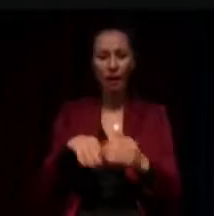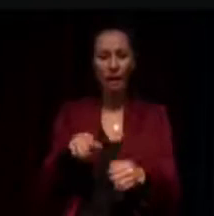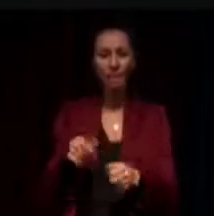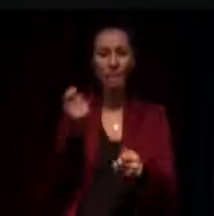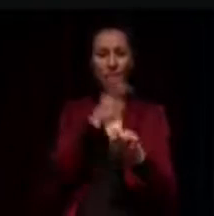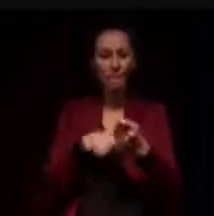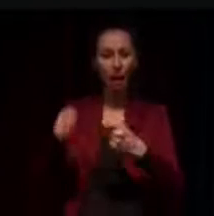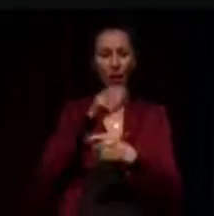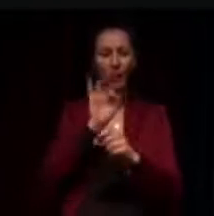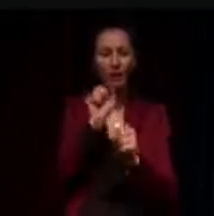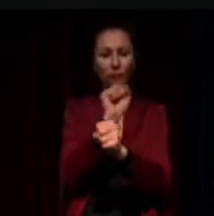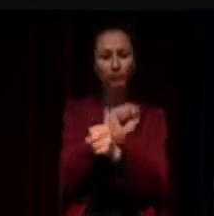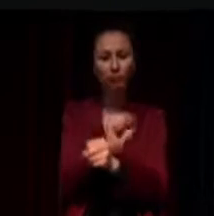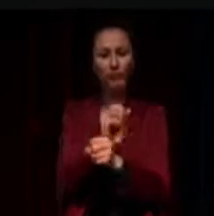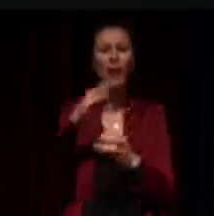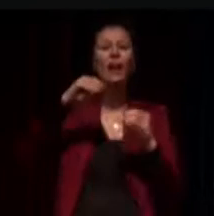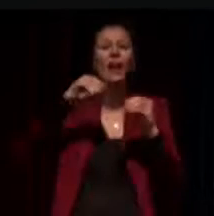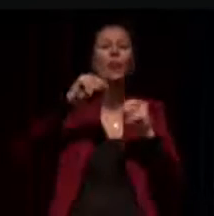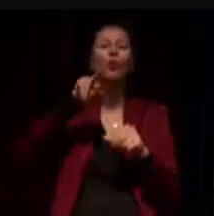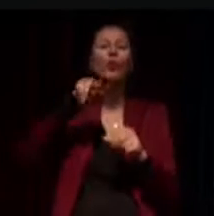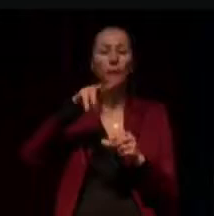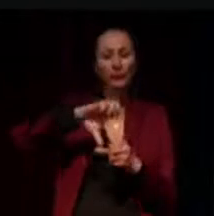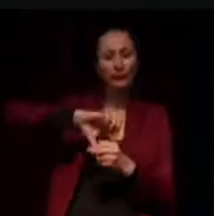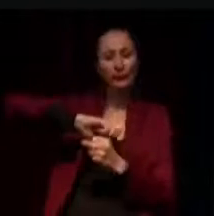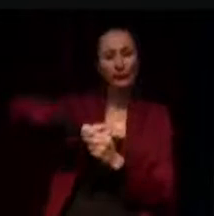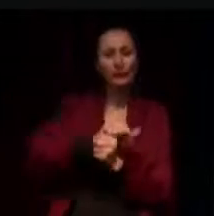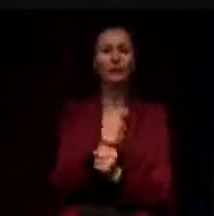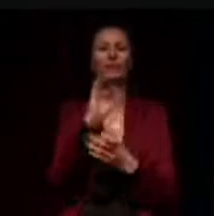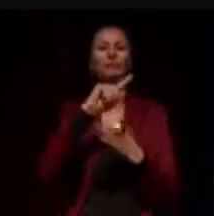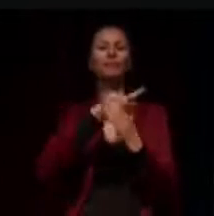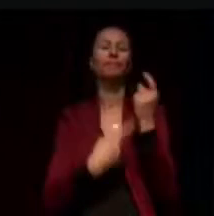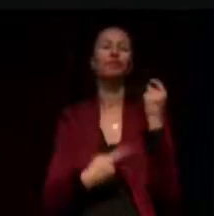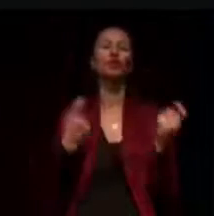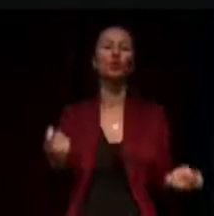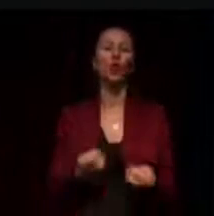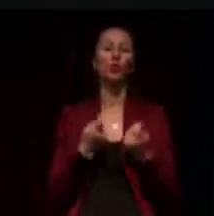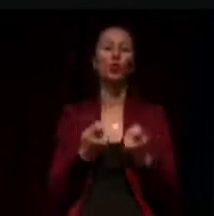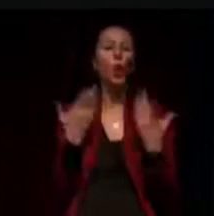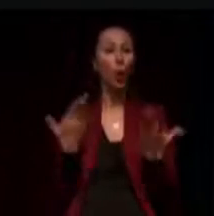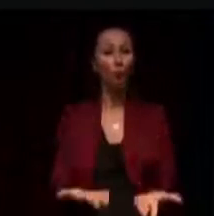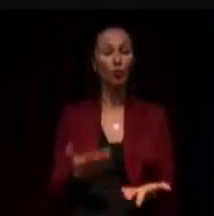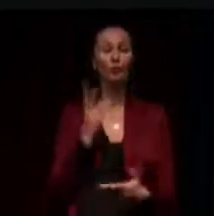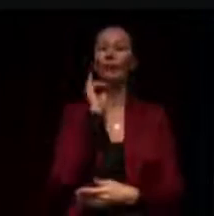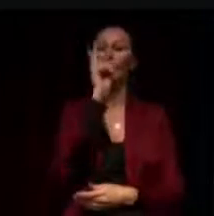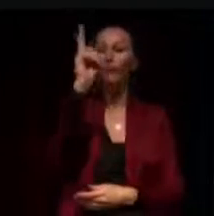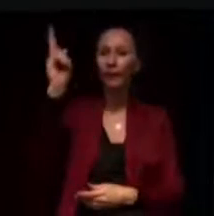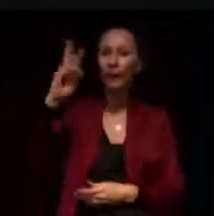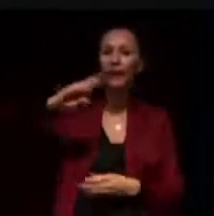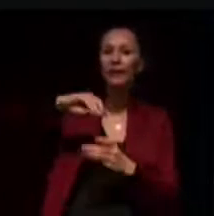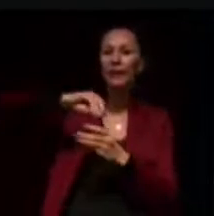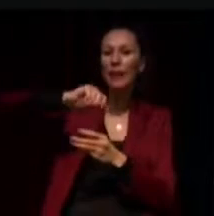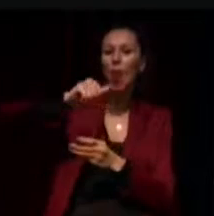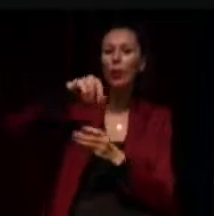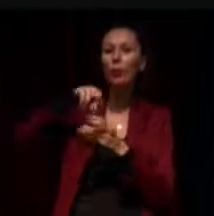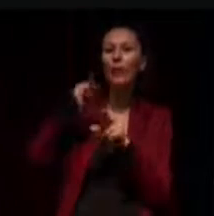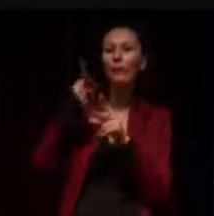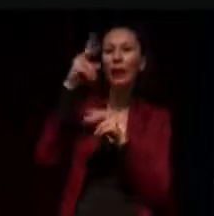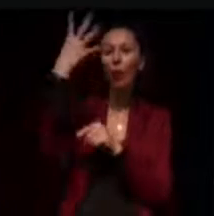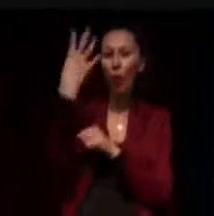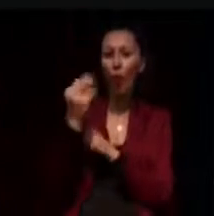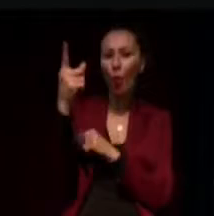bağlayarak onları limon gibi sıkmaya çalışıyorlar. Oysa kendileri sıkılacak limon oluyor